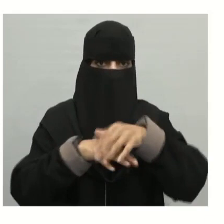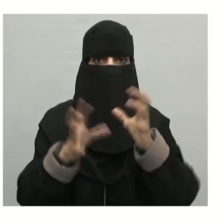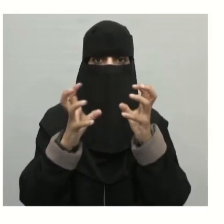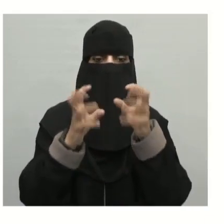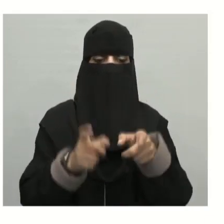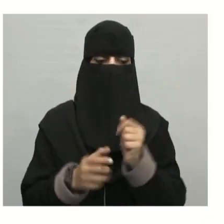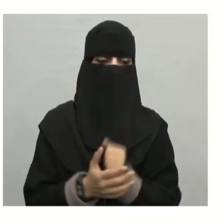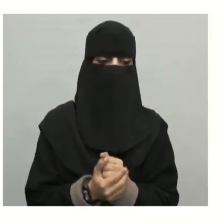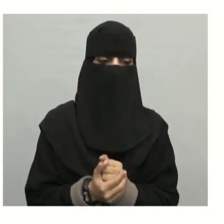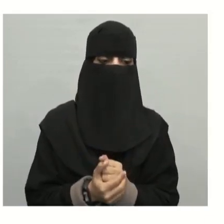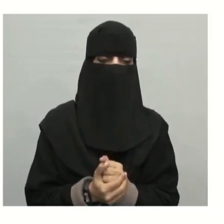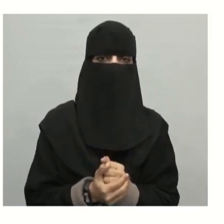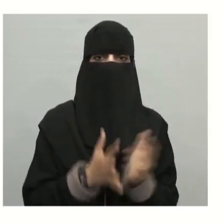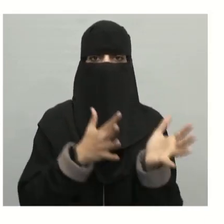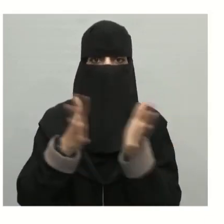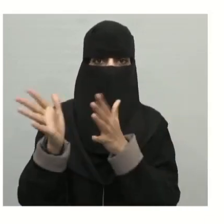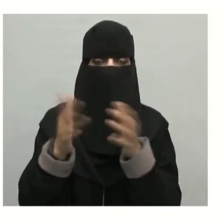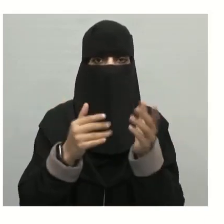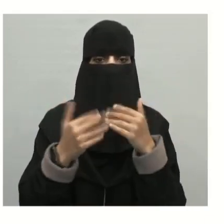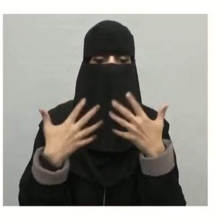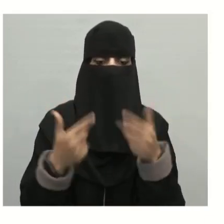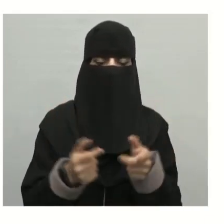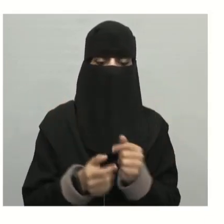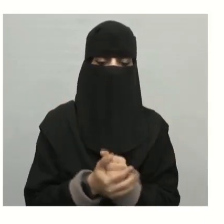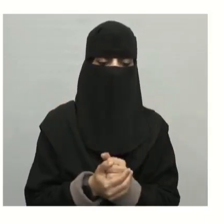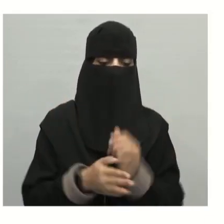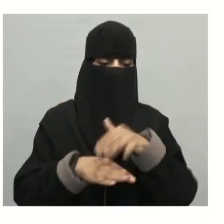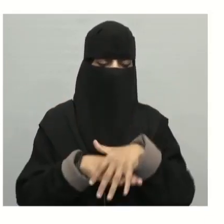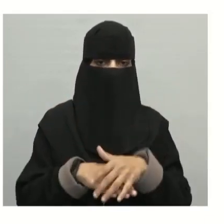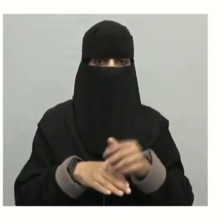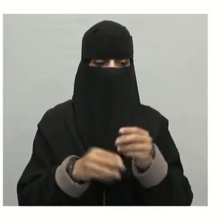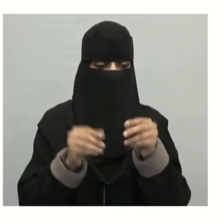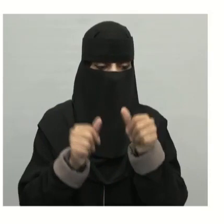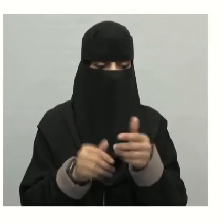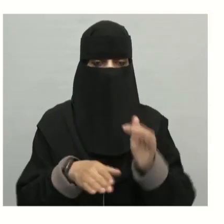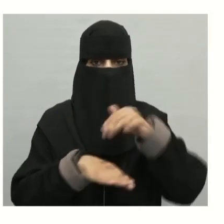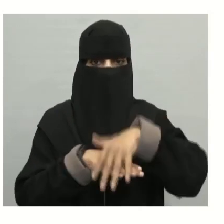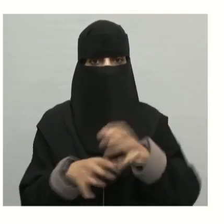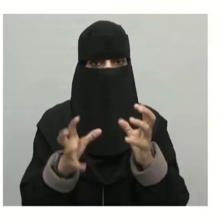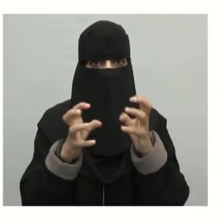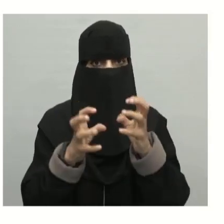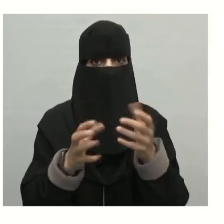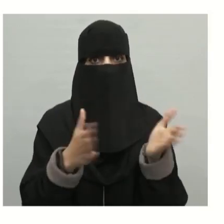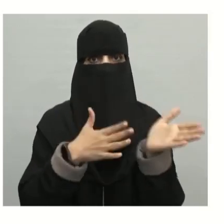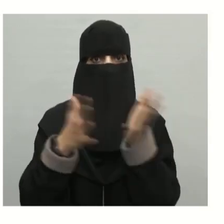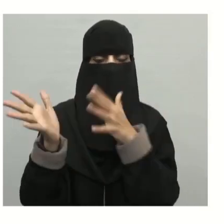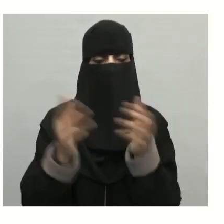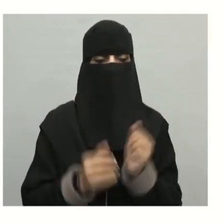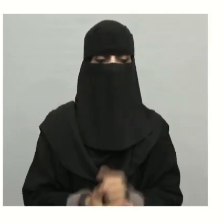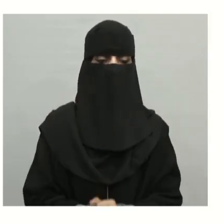جليديه وكذلك الرياح اذا انهار امواج البحار انزلقت طنيا انزلاقات جليديه